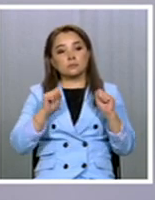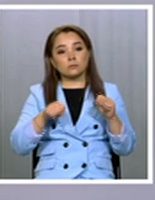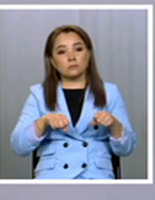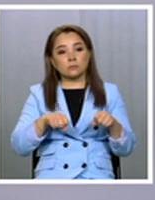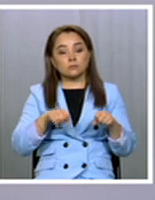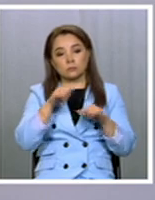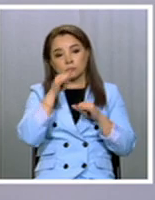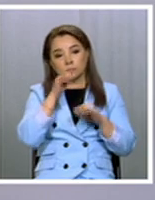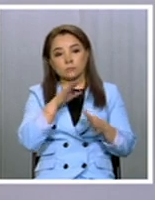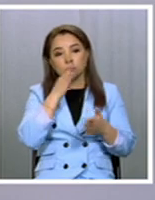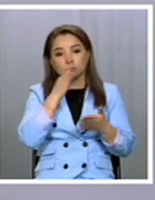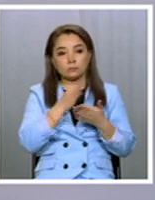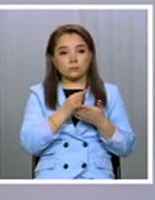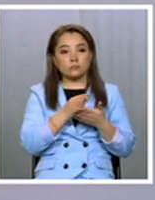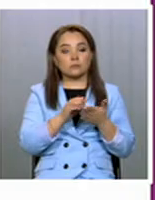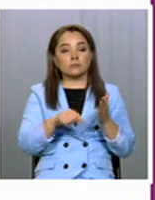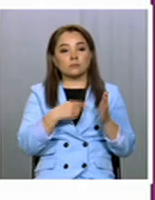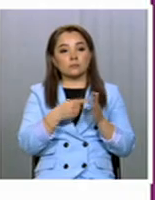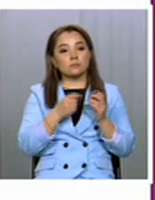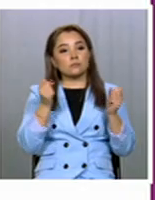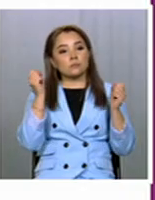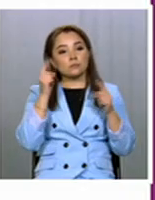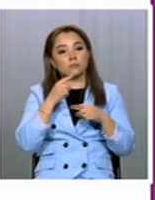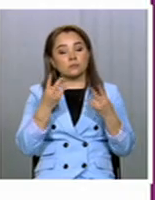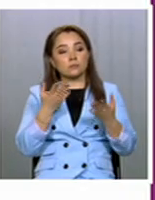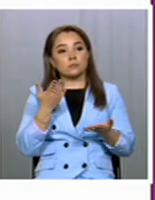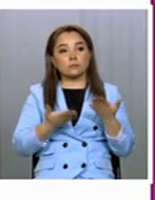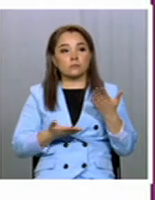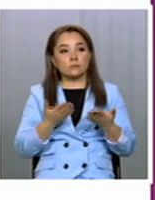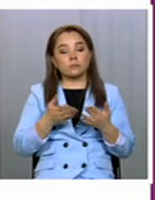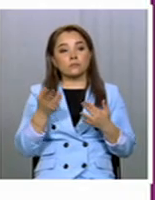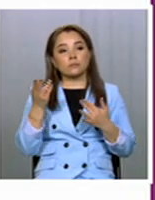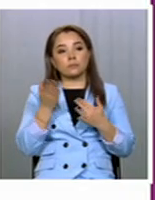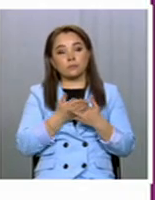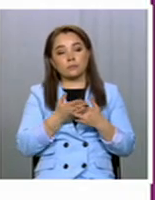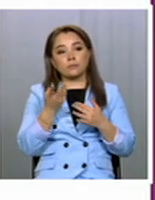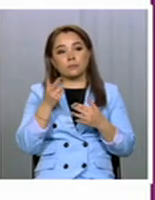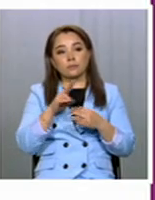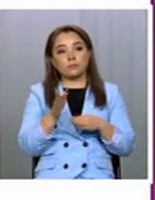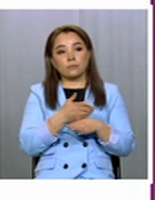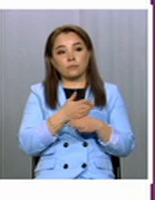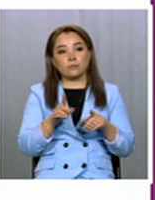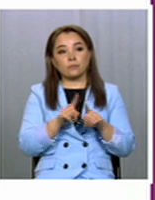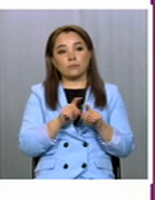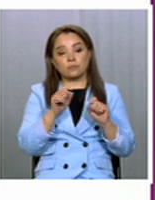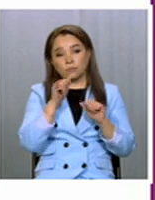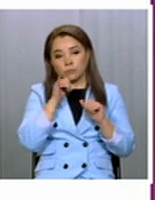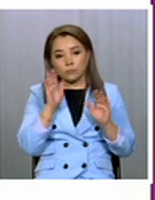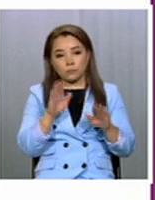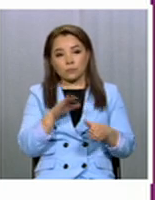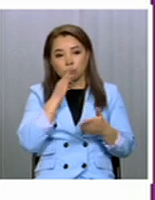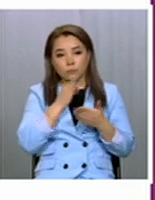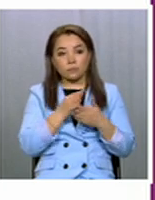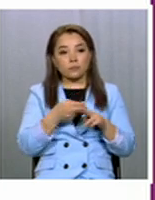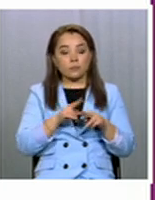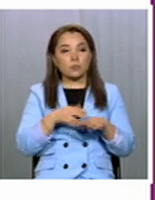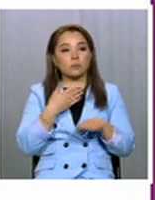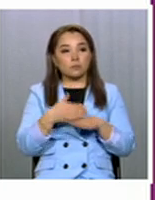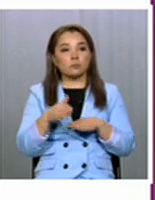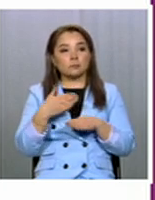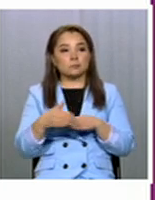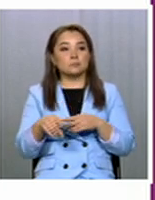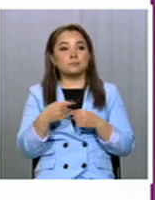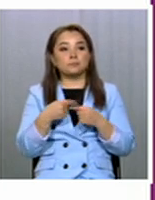ма? Осыны анықтаңыз. Егер тең бөліктерге кесу мүмкін болмаса, бөліктердің